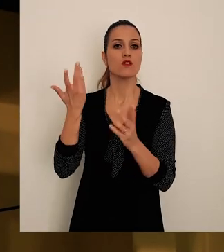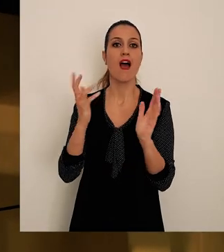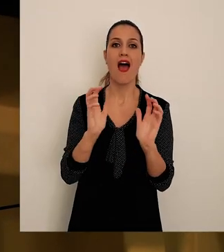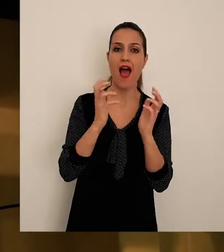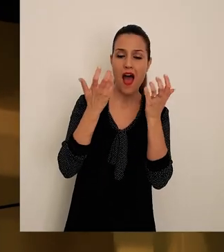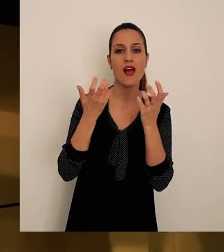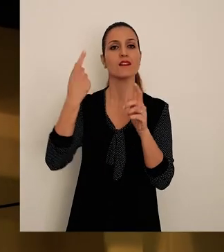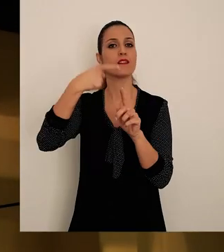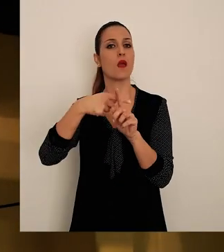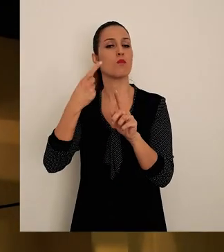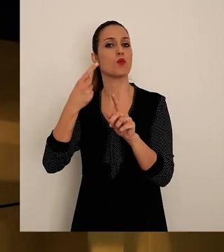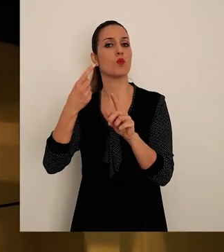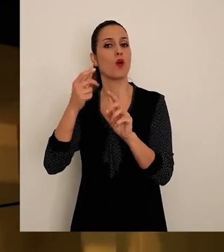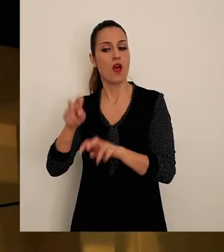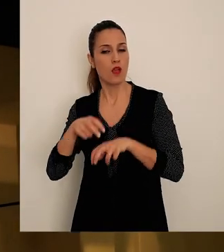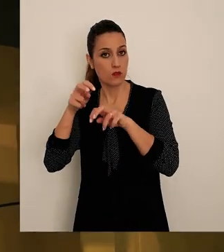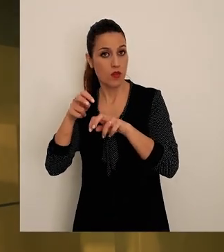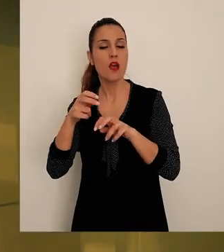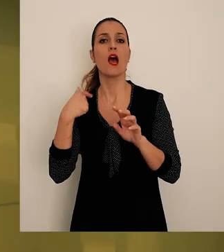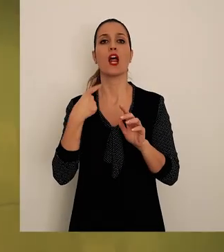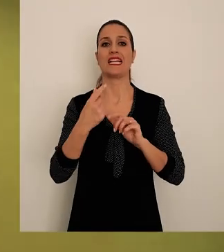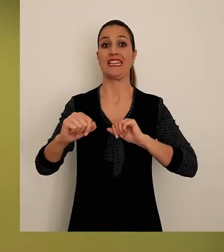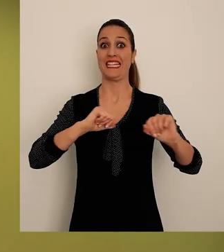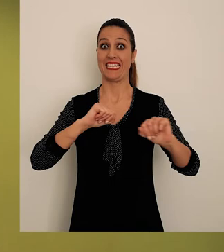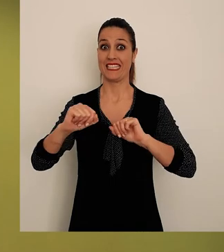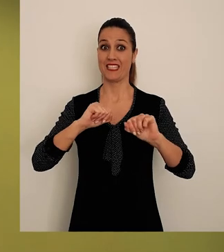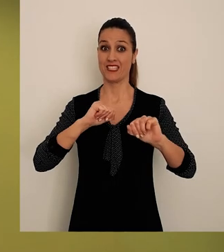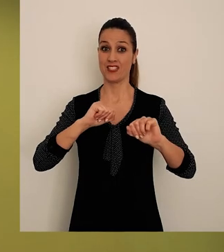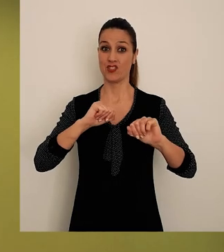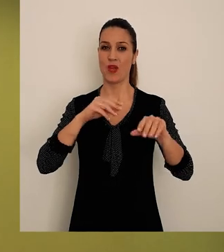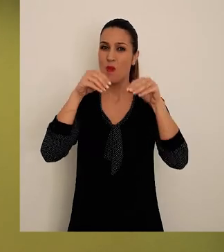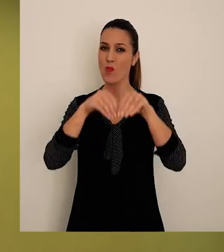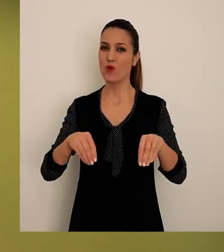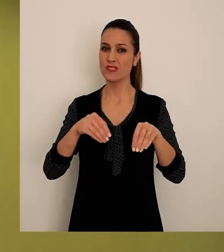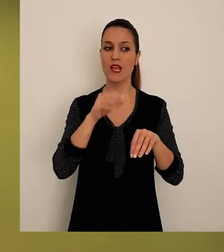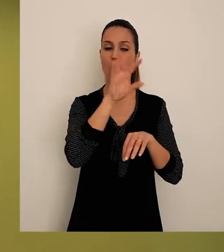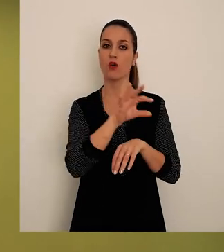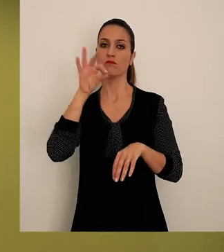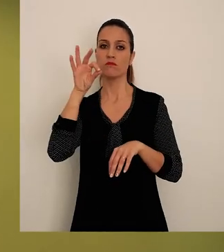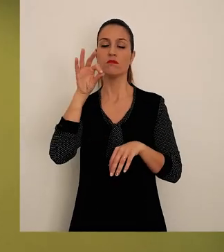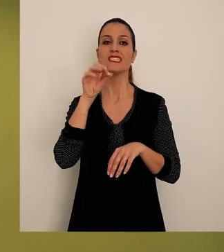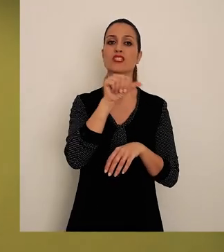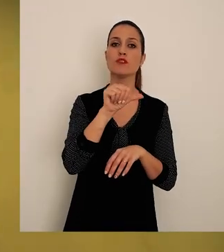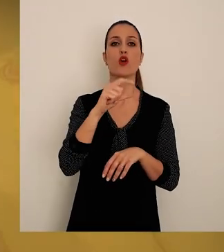A dirigere il museo fu quindi nominato Sigismondo Castromediano, il quale darà poi il nome allo stesso.